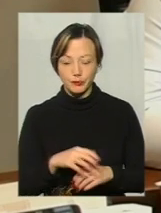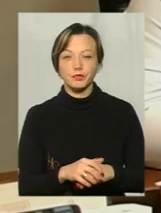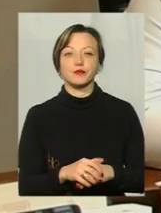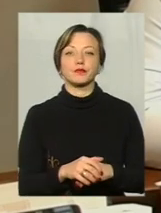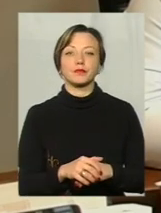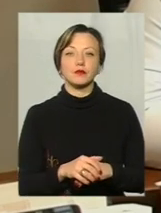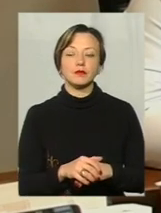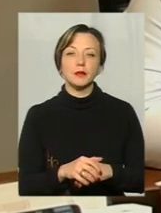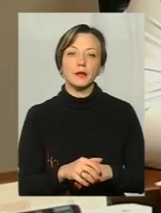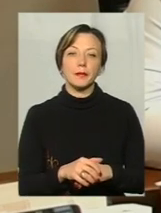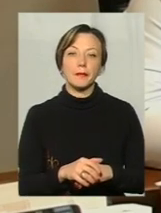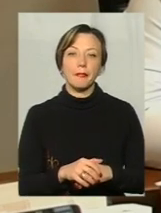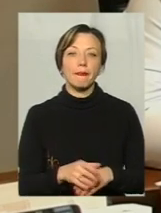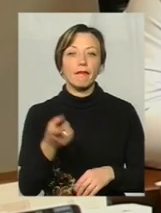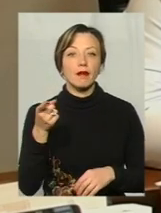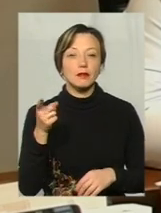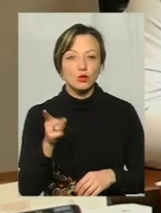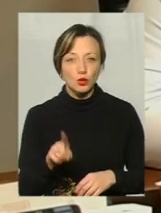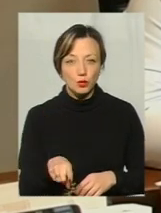території, тому